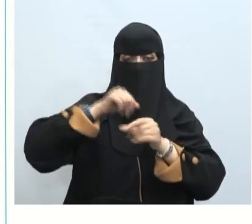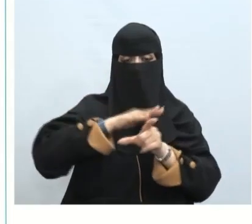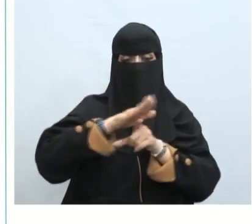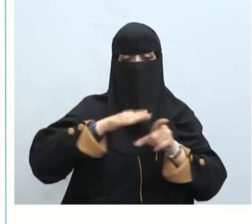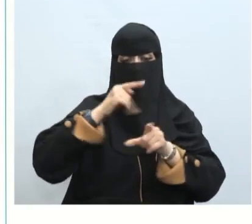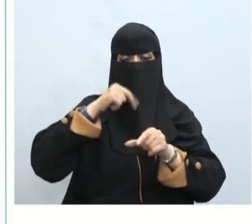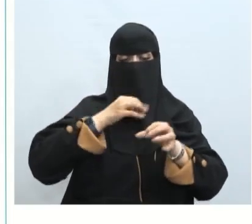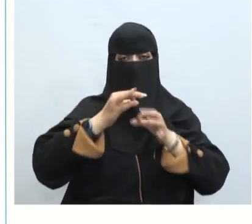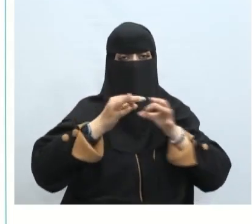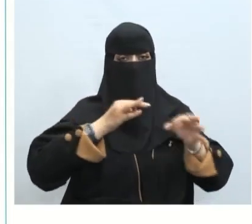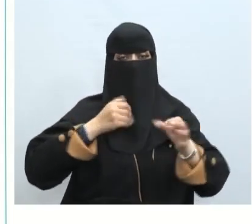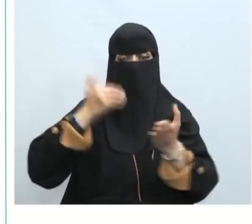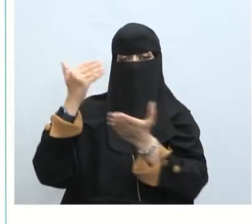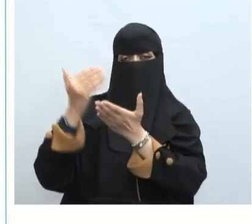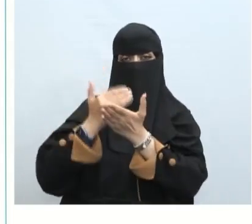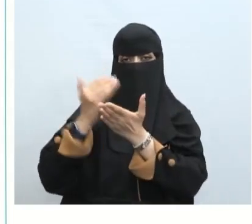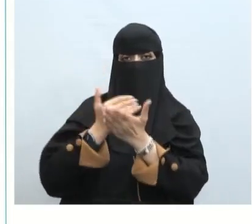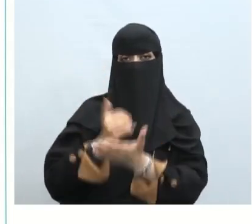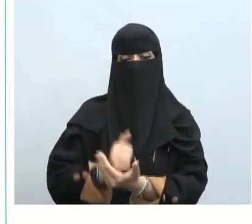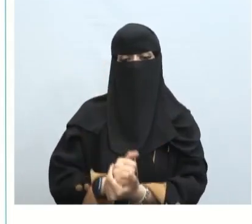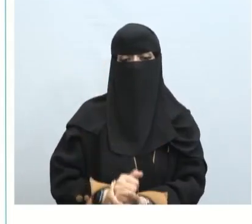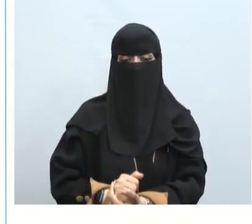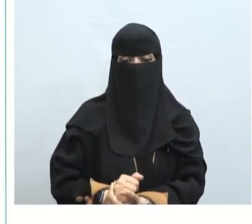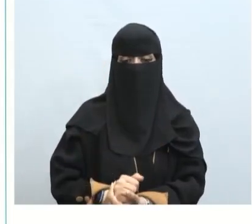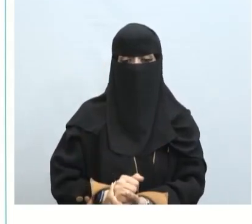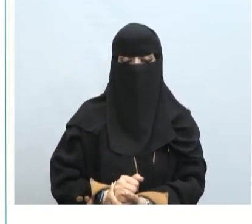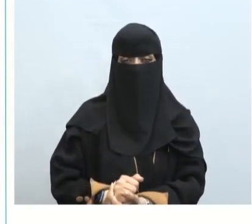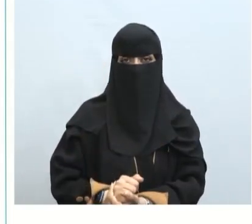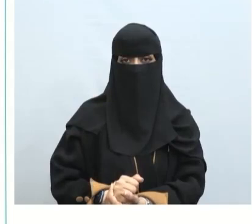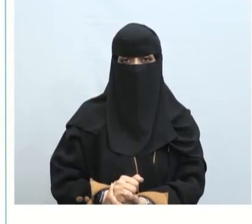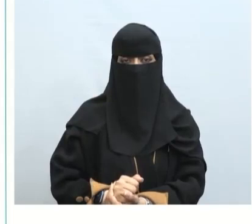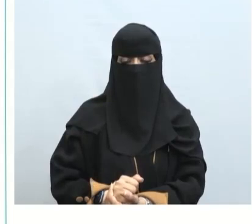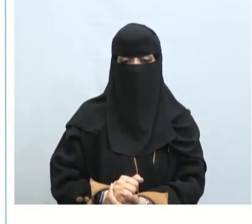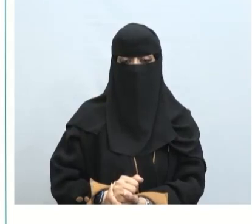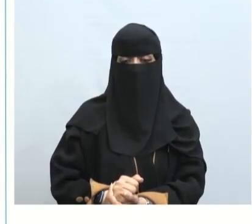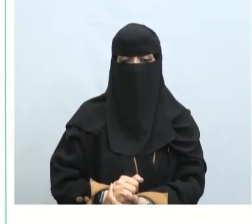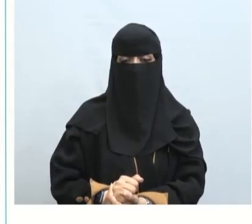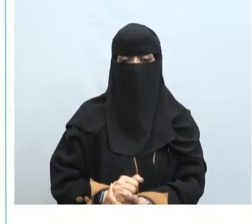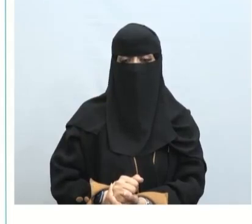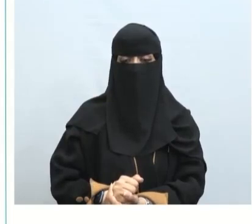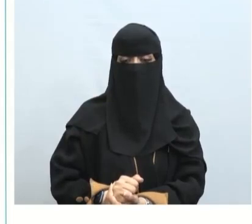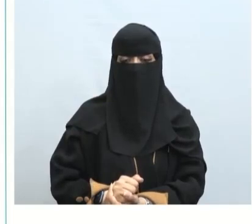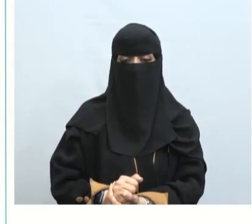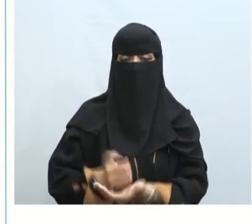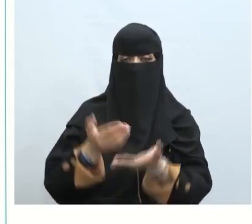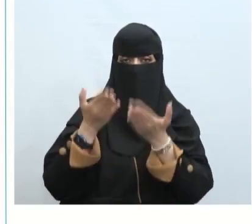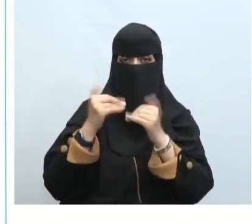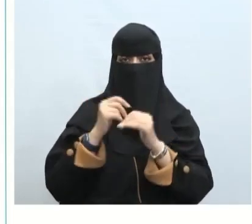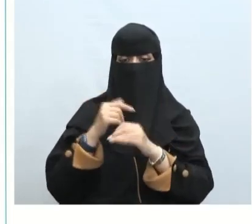دفع مسيره التقدم والتطور في البلاد سياسيا واقتصاديا